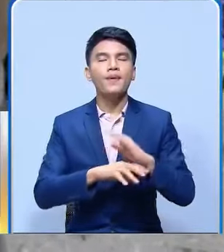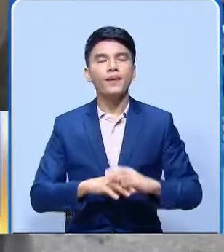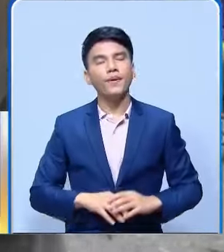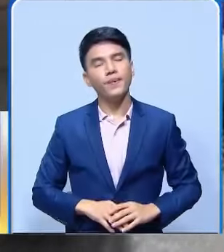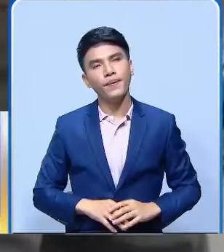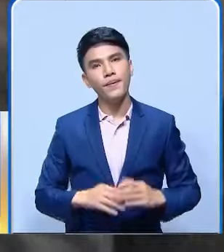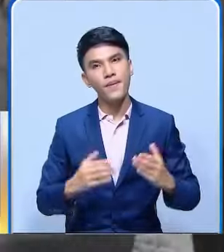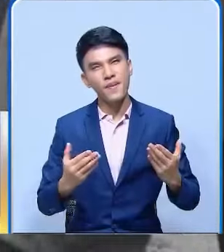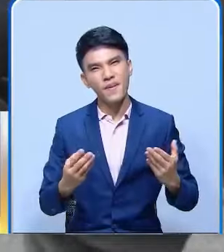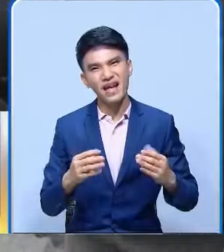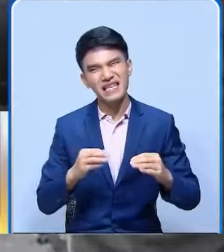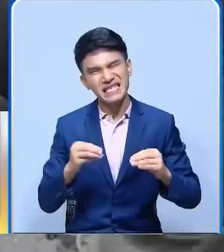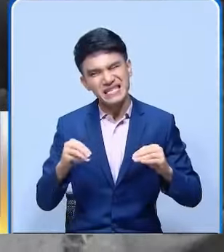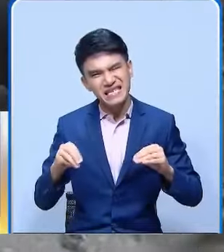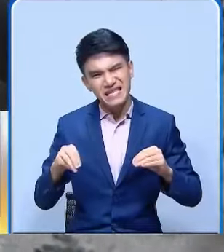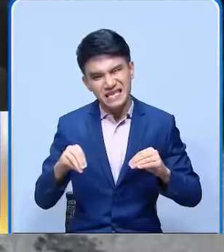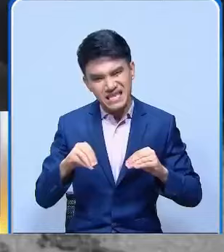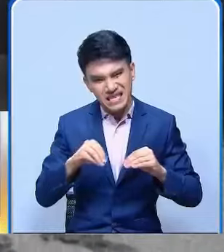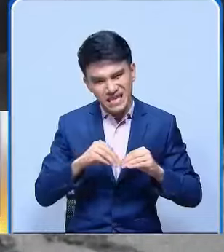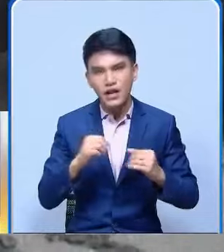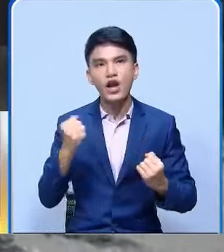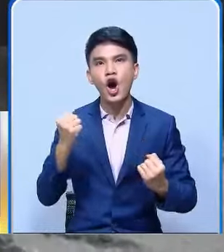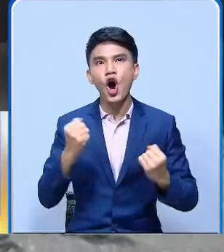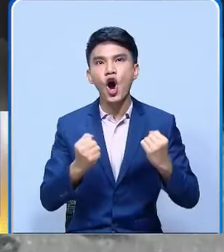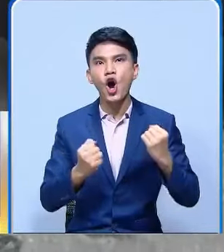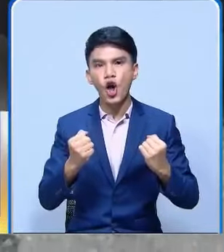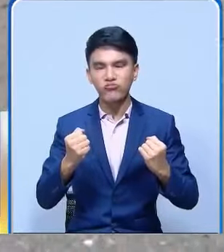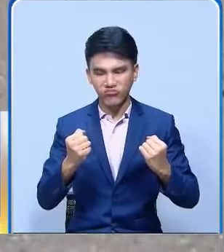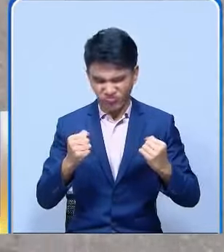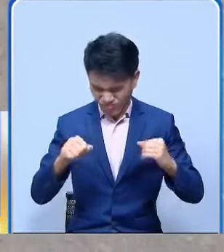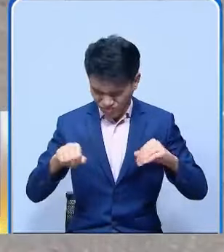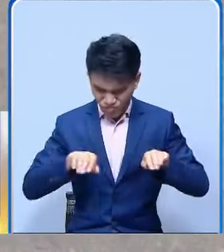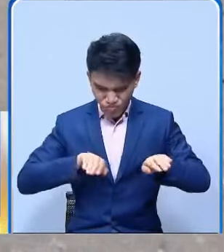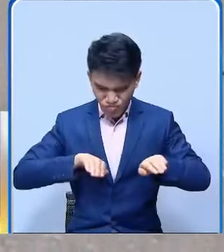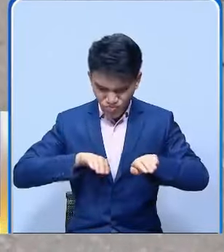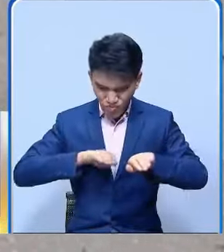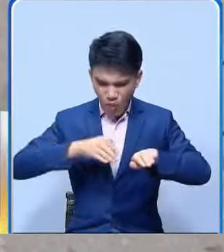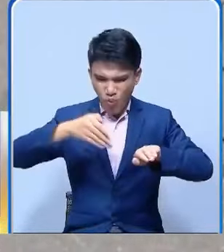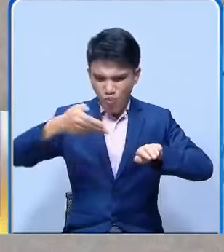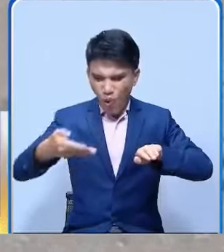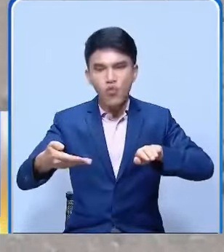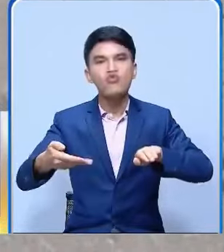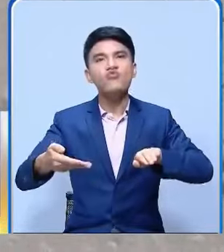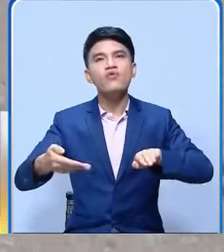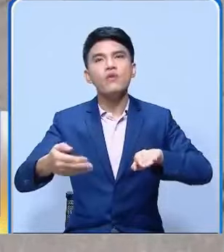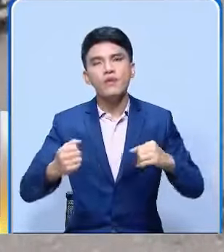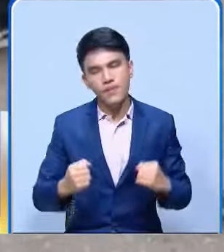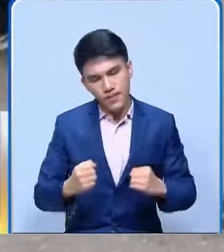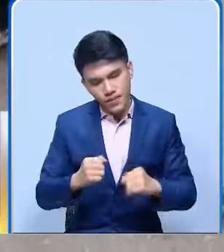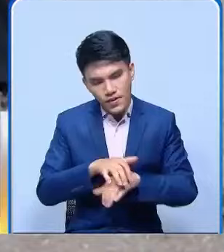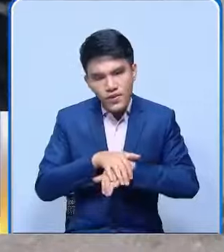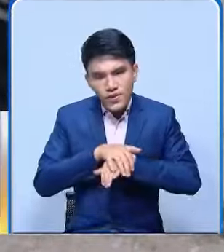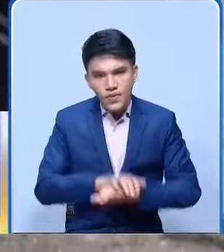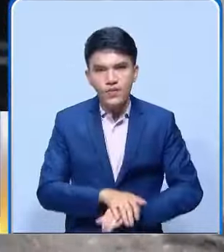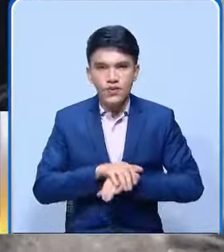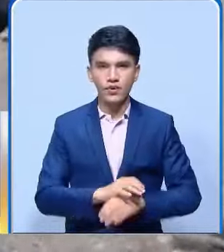นี่เกือบจะกระเด็นไปชนรถบรรทุกซ้ำเข้าไปอีกนะคะเนี่ยหลังเกิดเหตุกู้ภัยพยายามยื้อกันค่ะปั๊มหัวใ